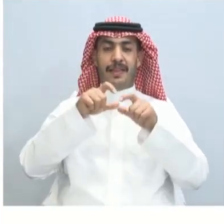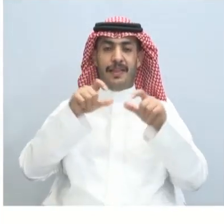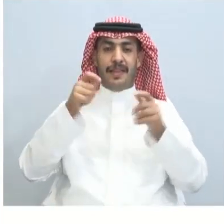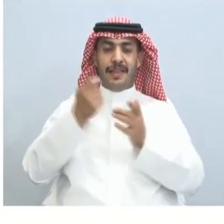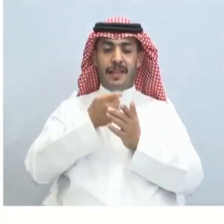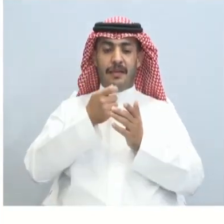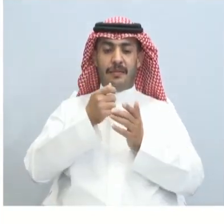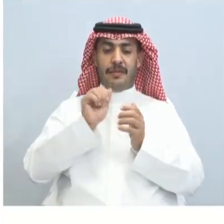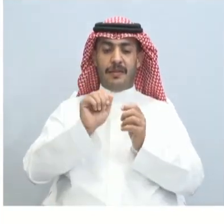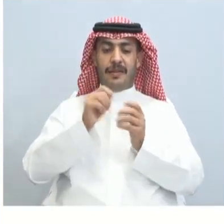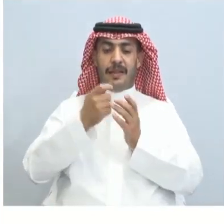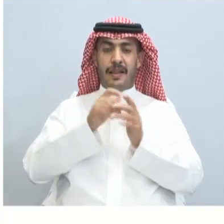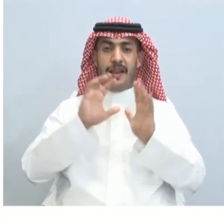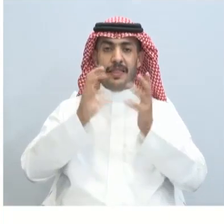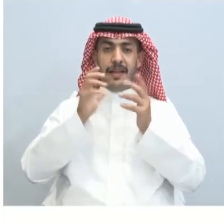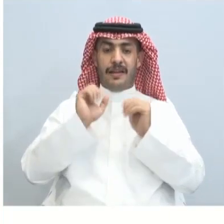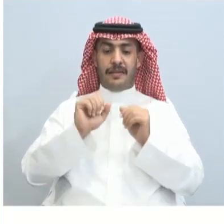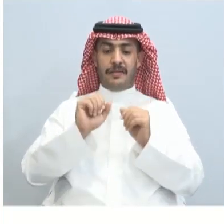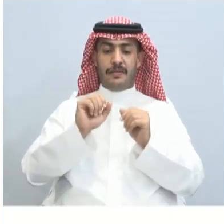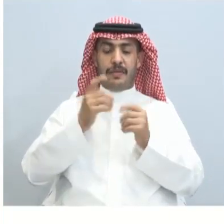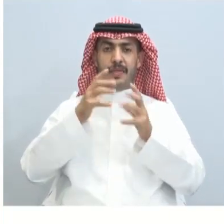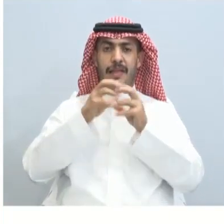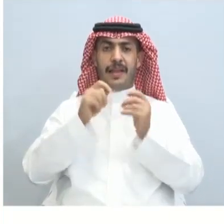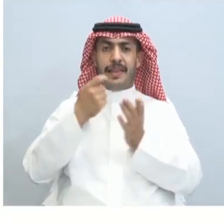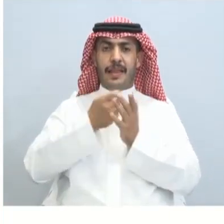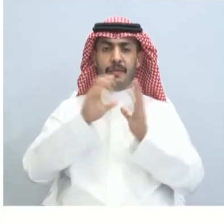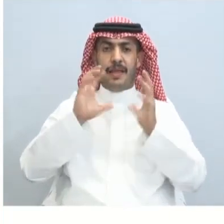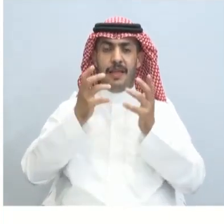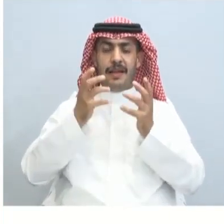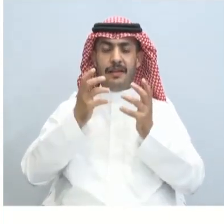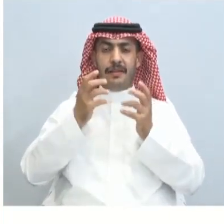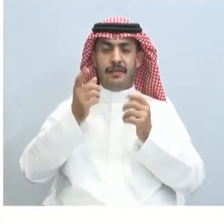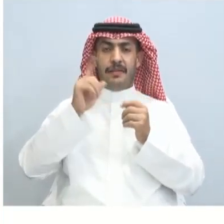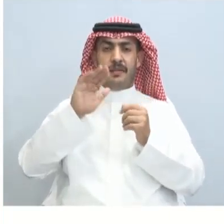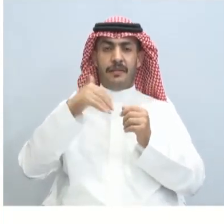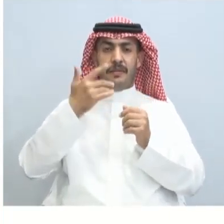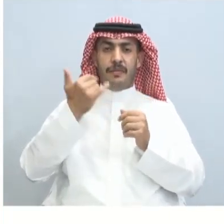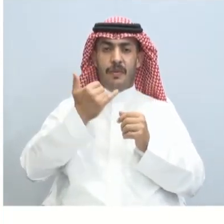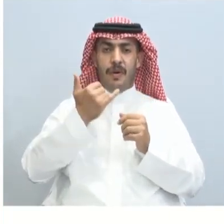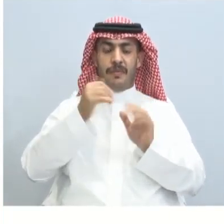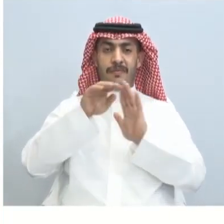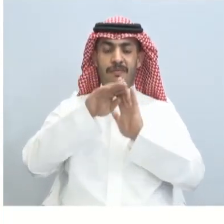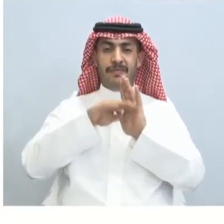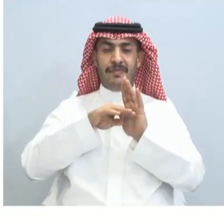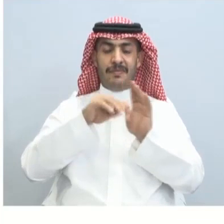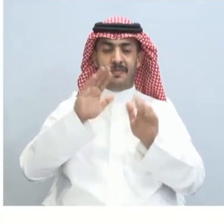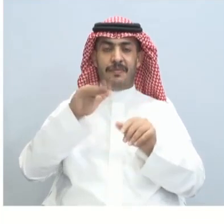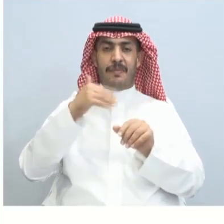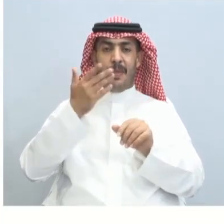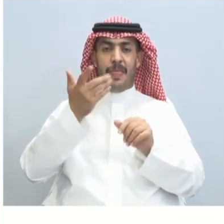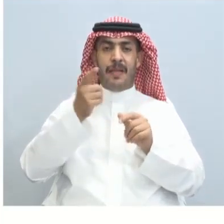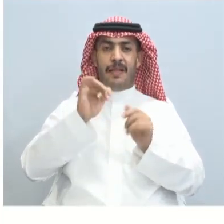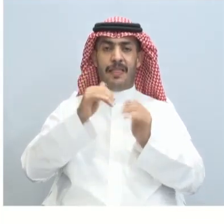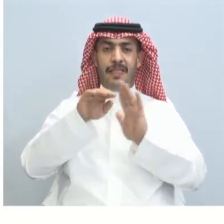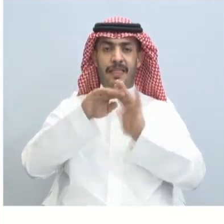بدانا بالكتابه الاداريه ذكرنا مفهوم الكتابه الاداريه بعد ذك واهميتها بعد ذلك تحدثنا عن